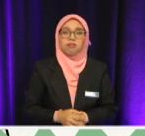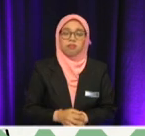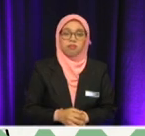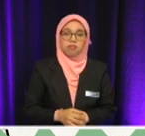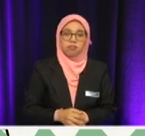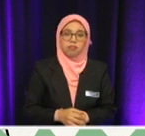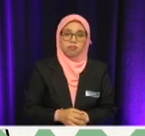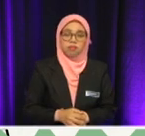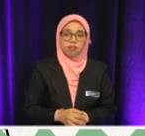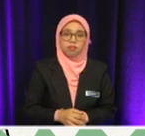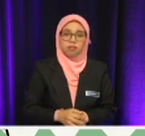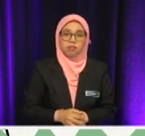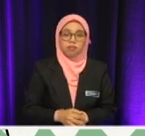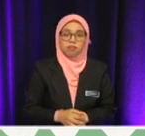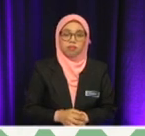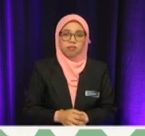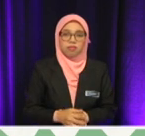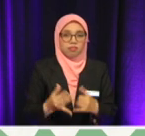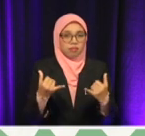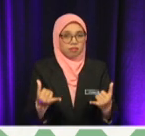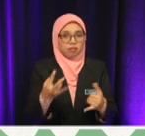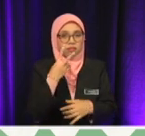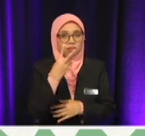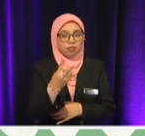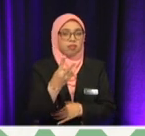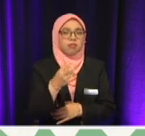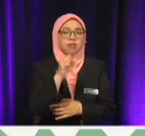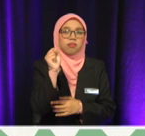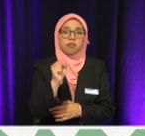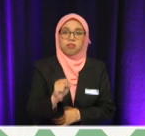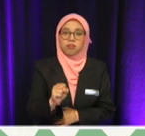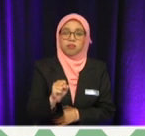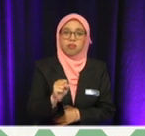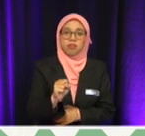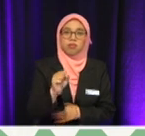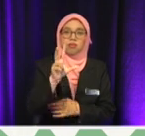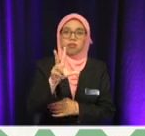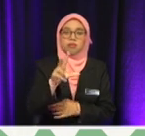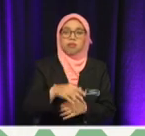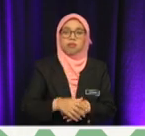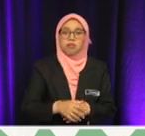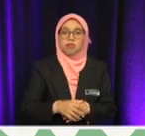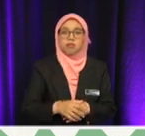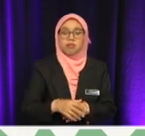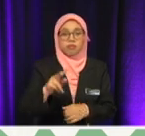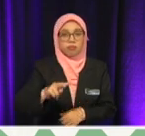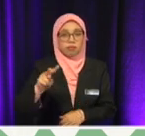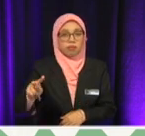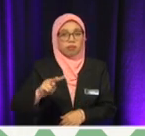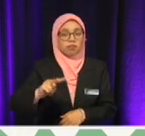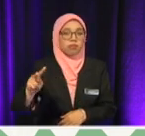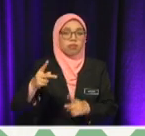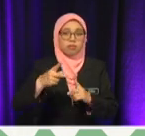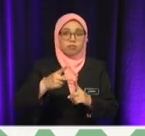cikgu. Ya. Yeah. Okey, baik. Kita pergi kepada soalan yang ketiga. Arman merupakan kanak-kanak berkeperluan khas